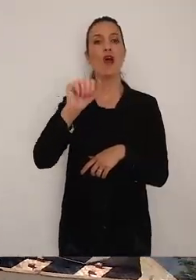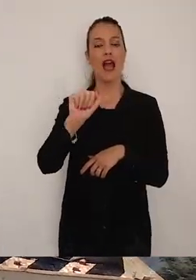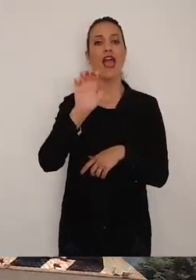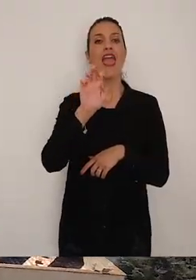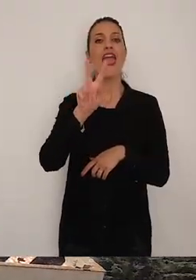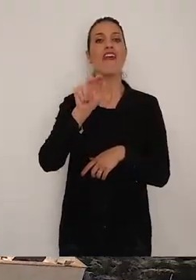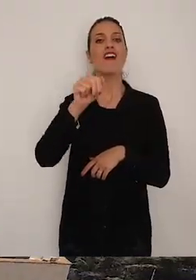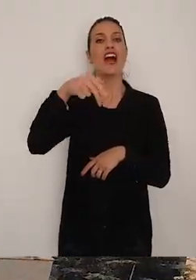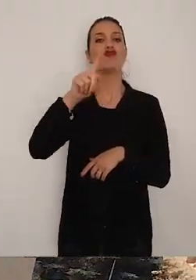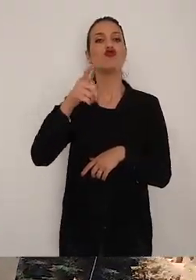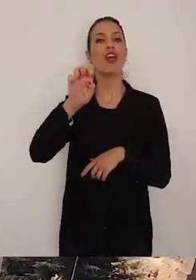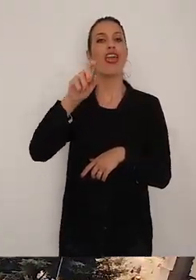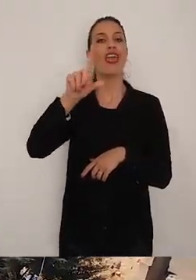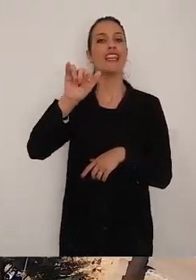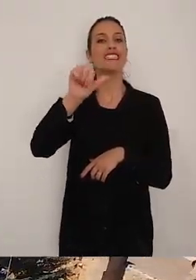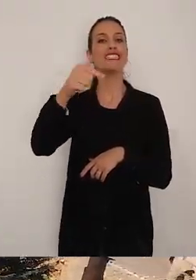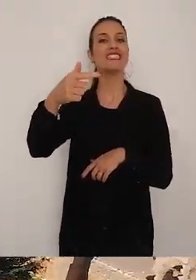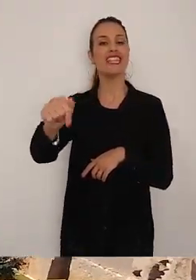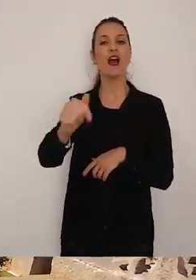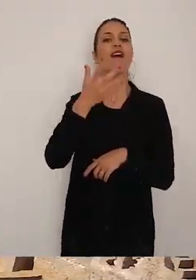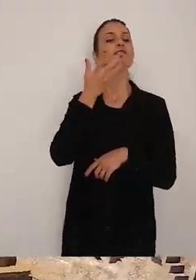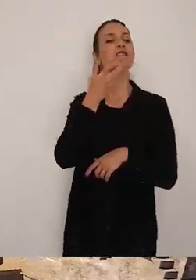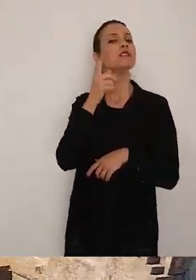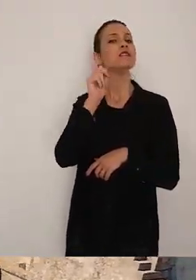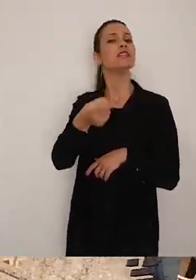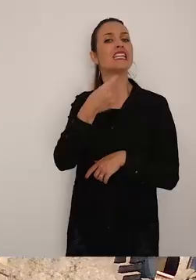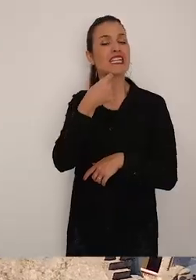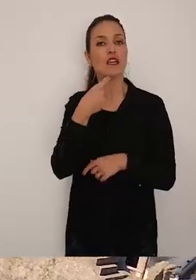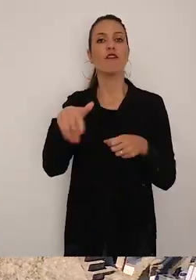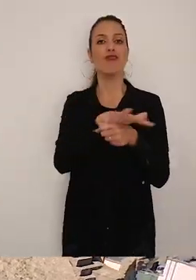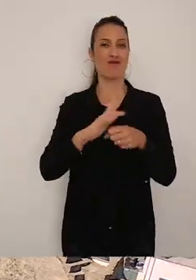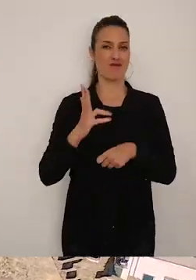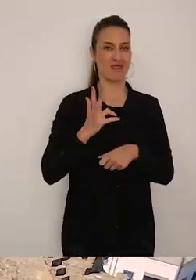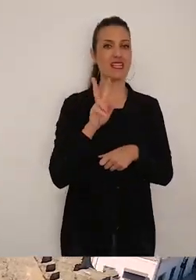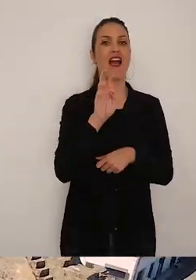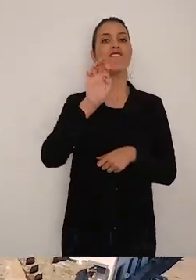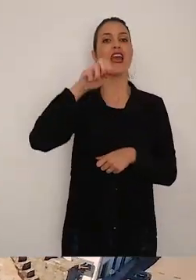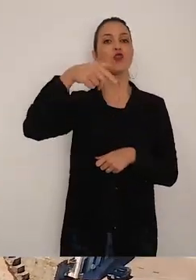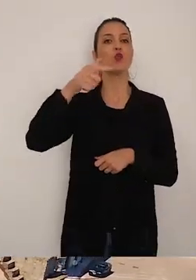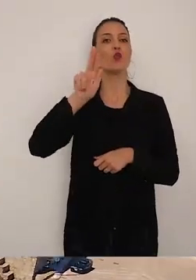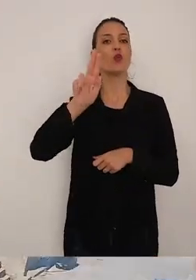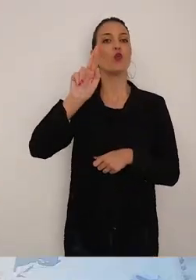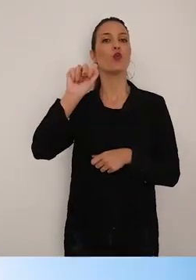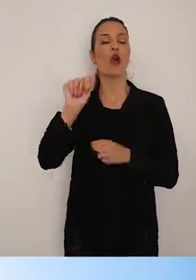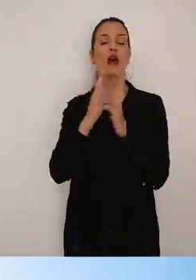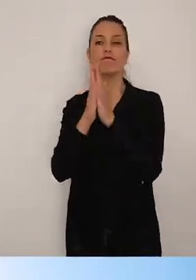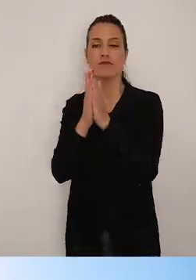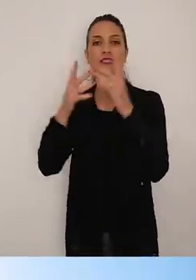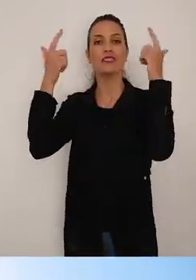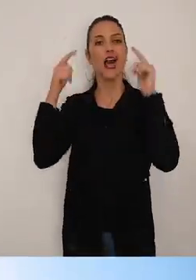della famiglia Ventura, antichi feudatari del Borgo Salentino, i quali erano particolarmente devoti al santo.